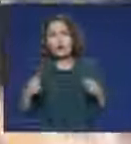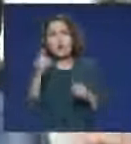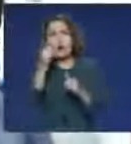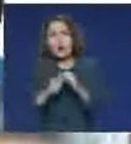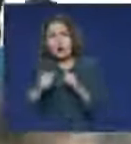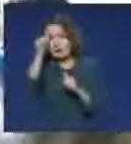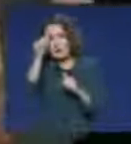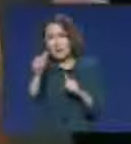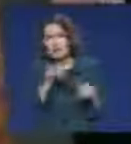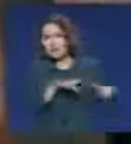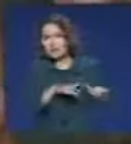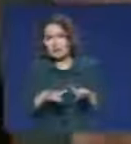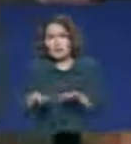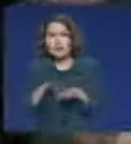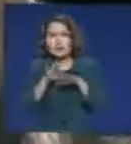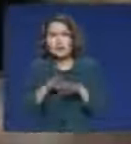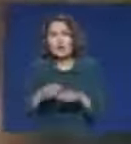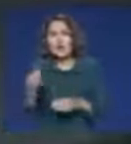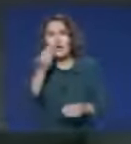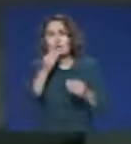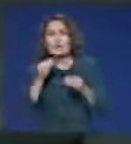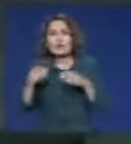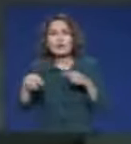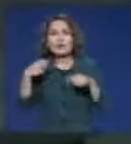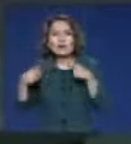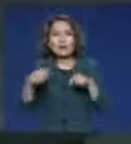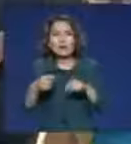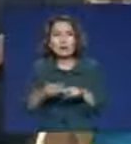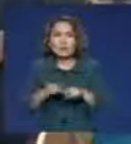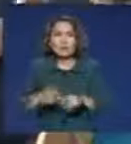ай соңына дейін жалғаспақ. Жәрмеңке көңілді думанға ұласты.